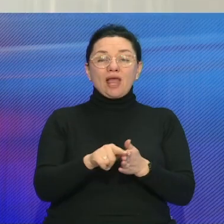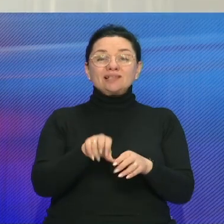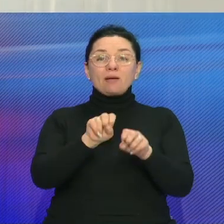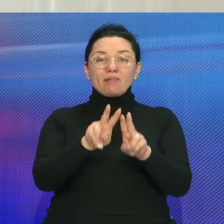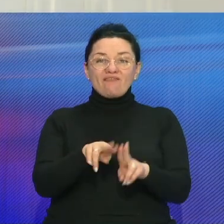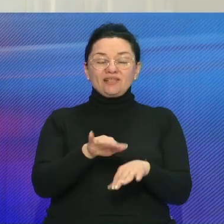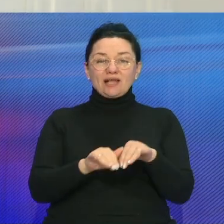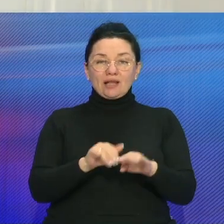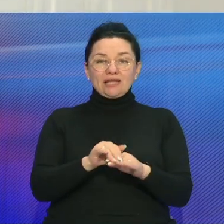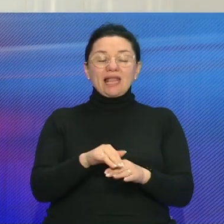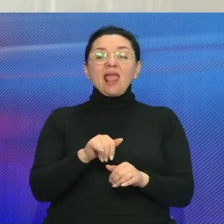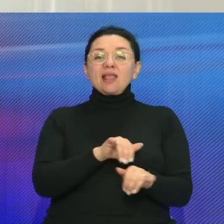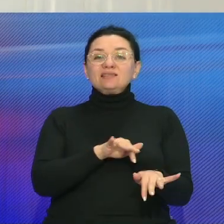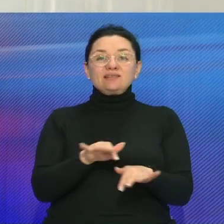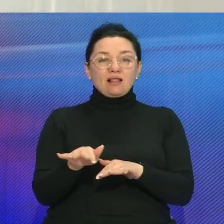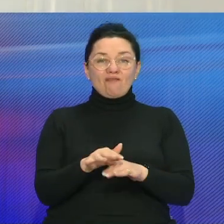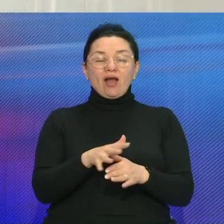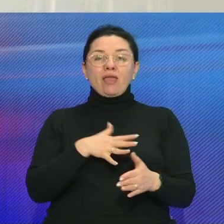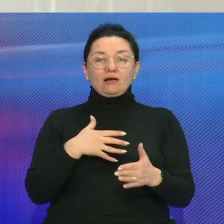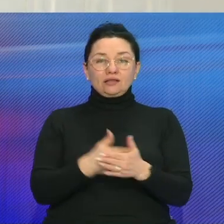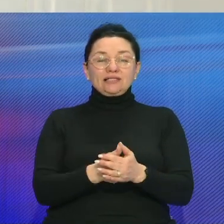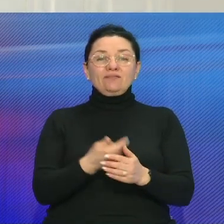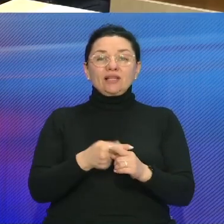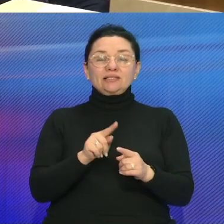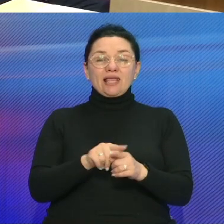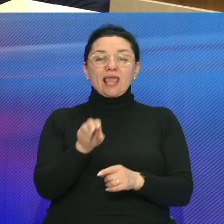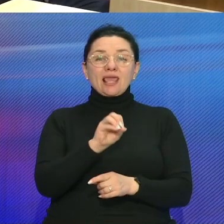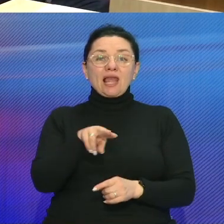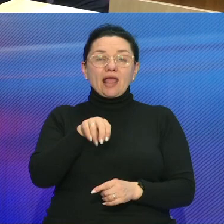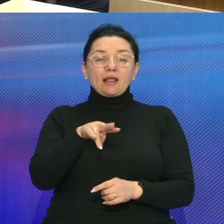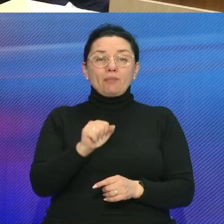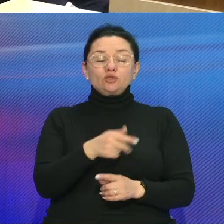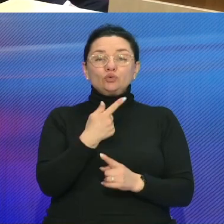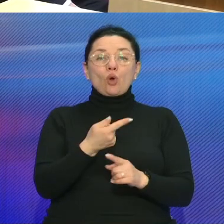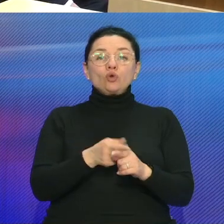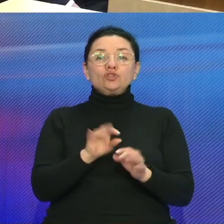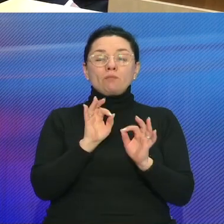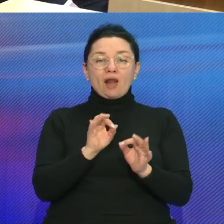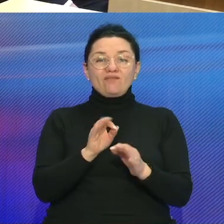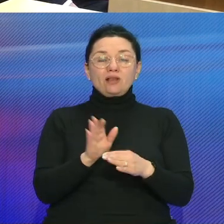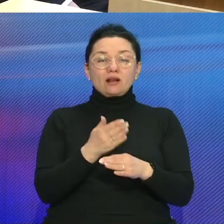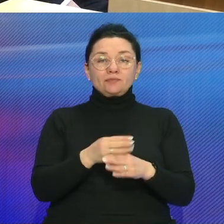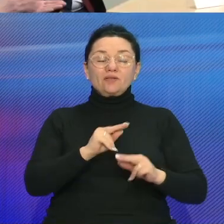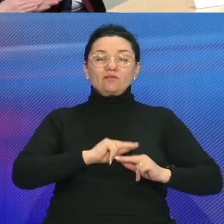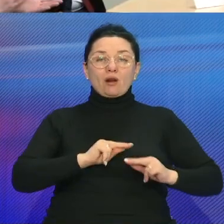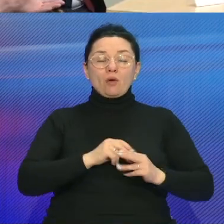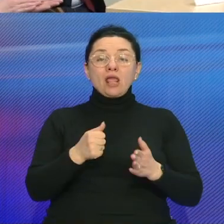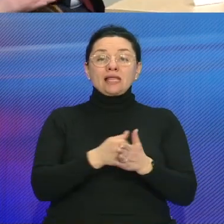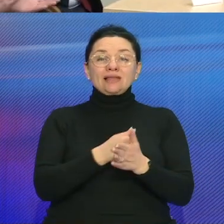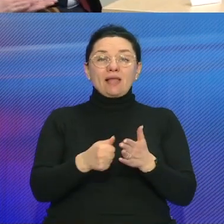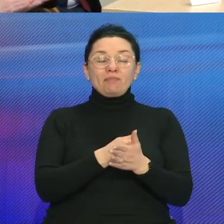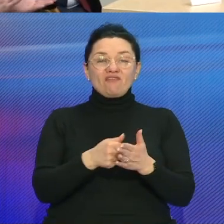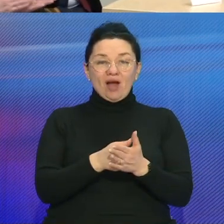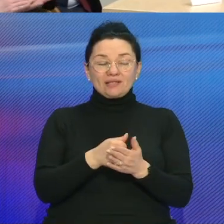человеческие якости, которые позволяют Алене Пасюте правильно выбудовывать работу Аблсовета, добиваться выращения